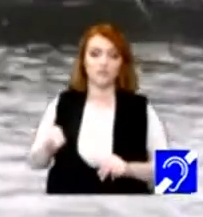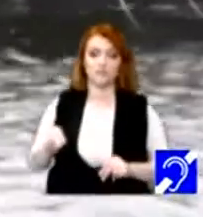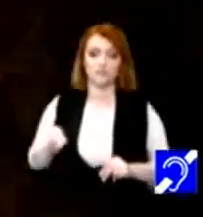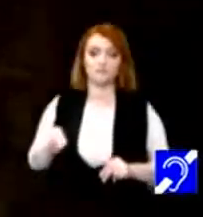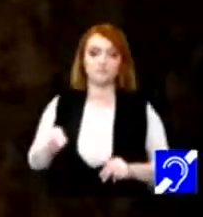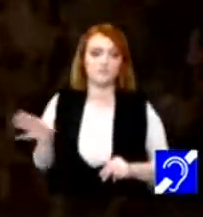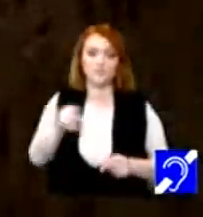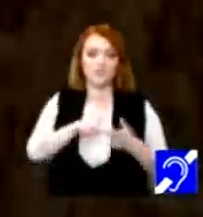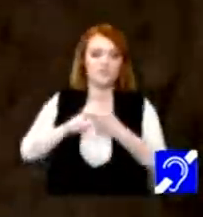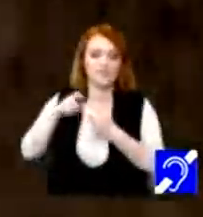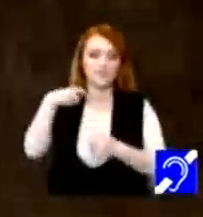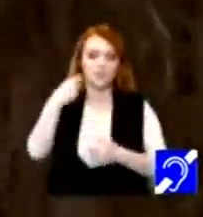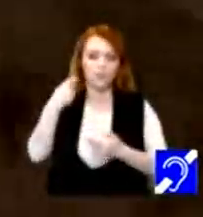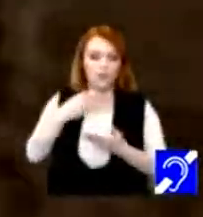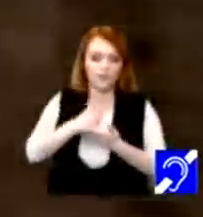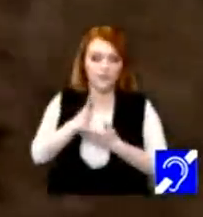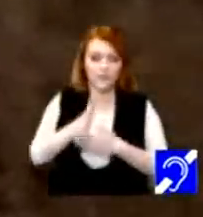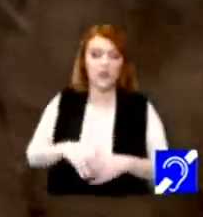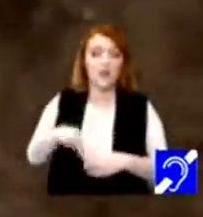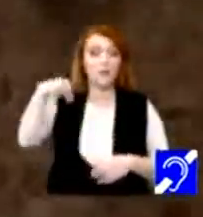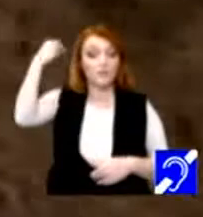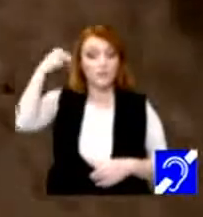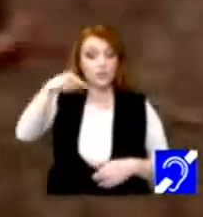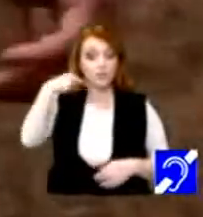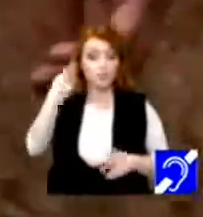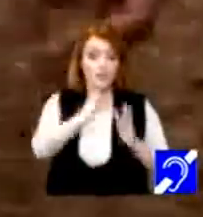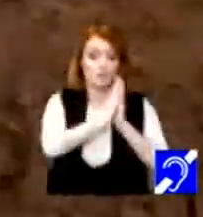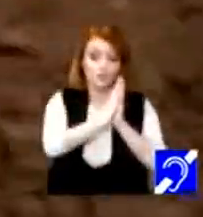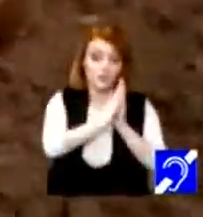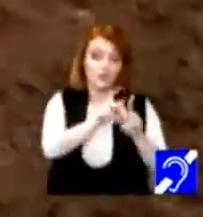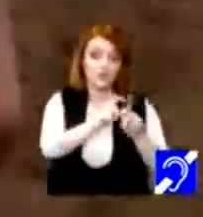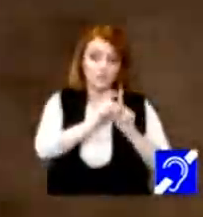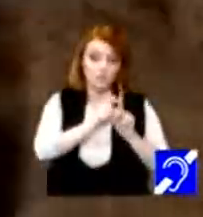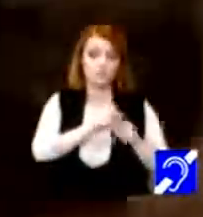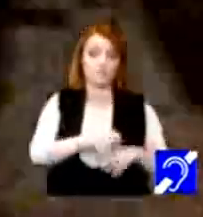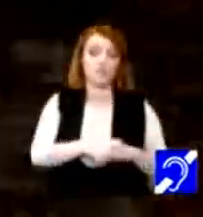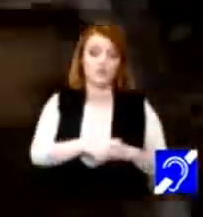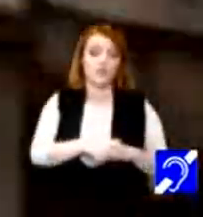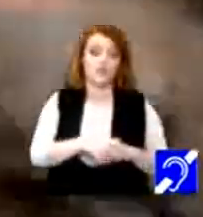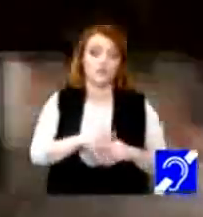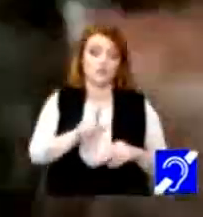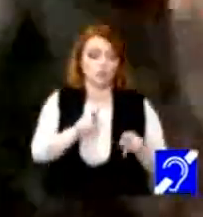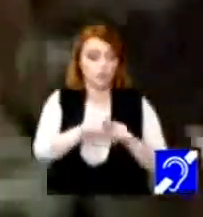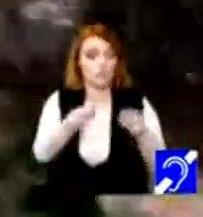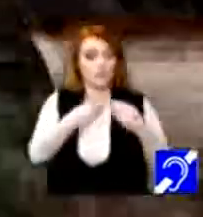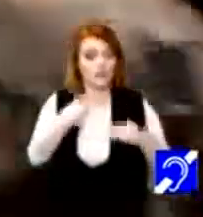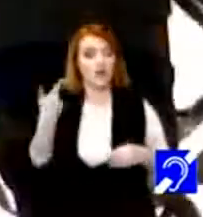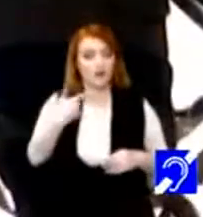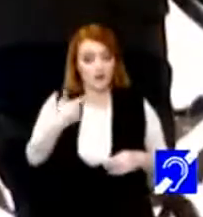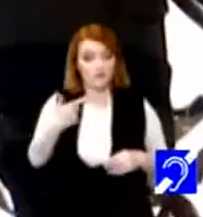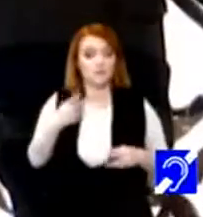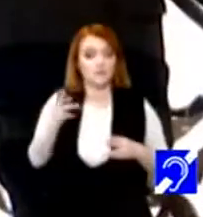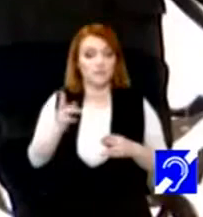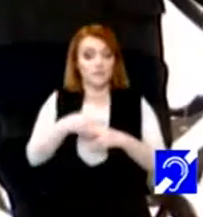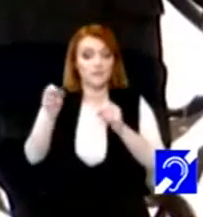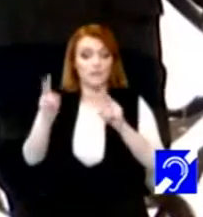a politicii actuale. La rândul său, președintele Putin a solicitat răspunsuri la cererile sale de garanții de securitate, adică